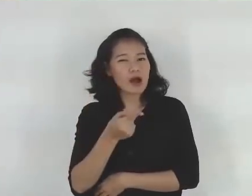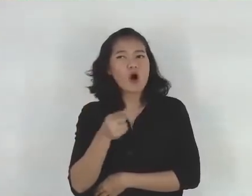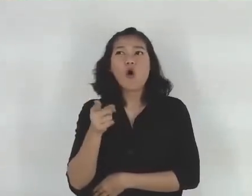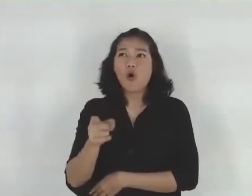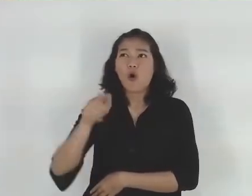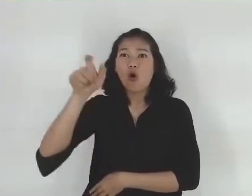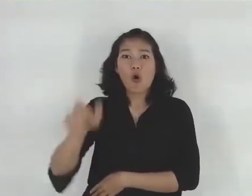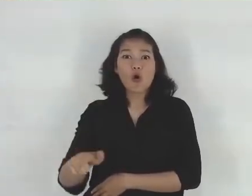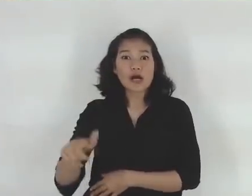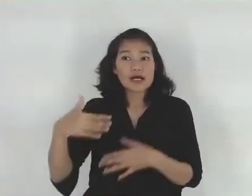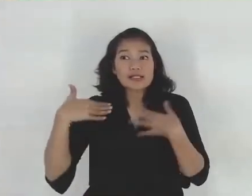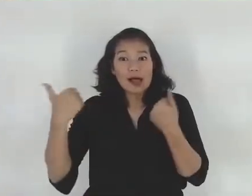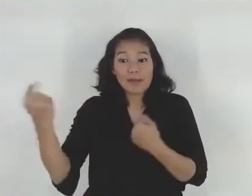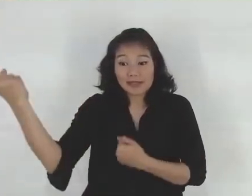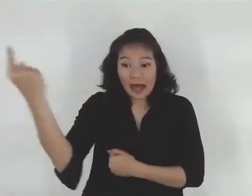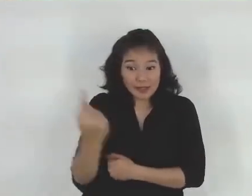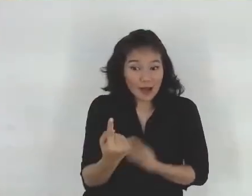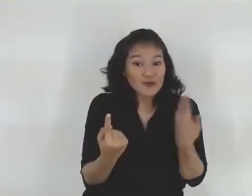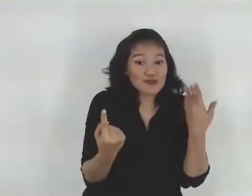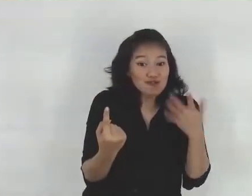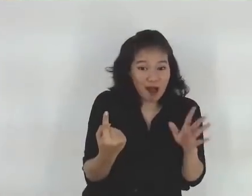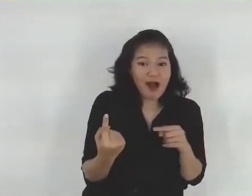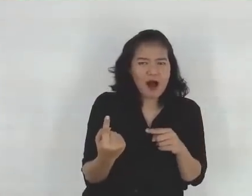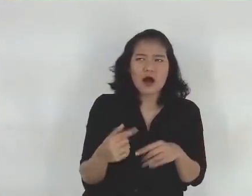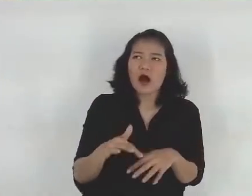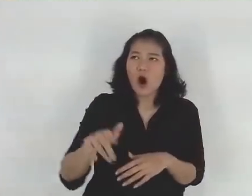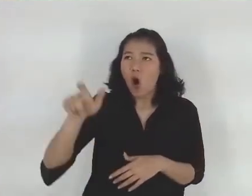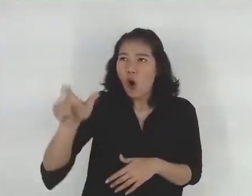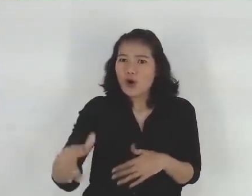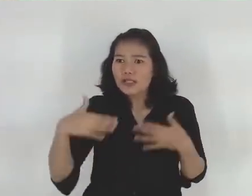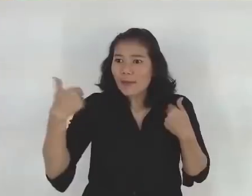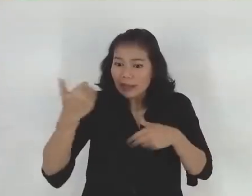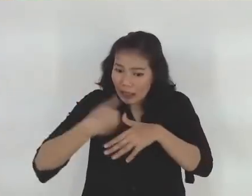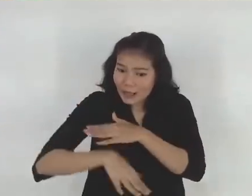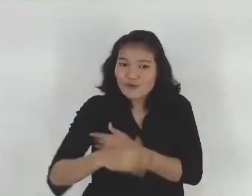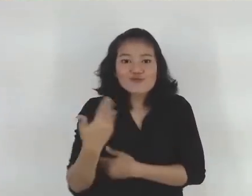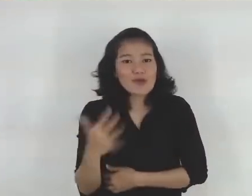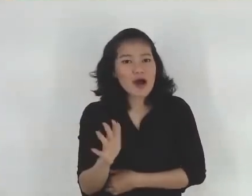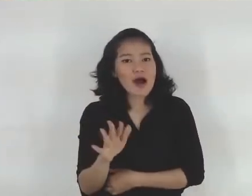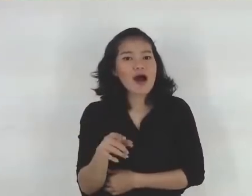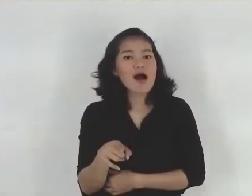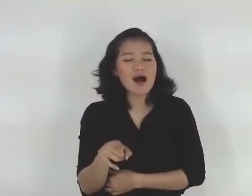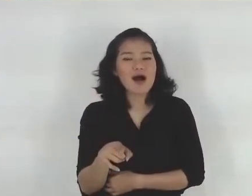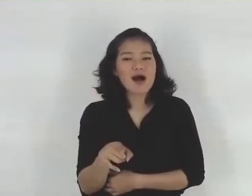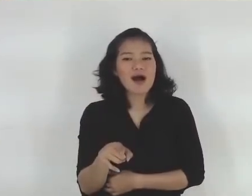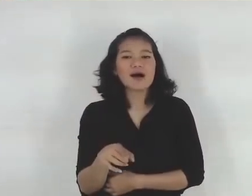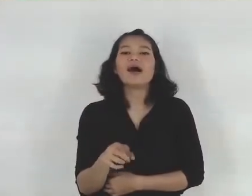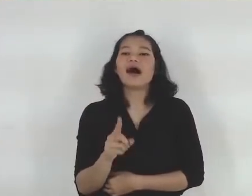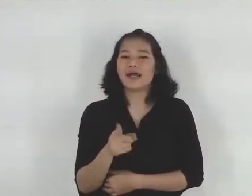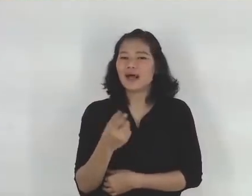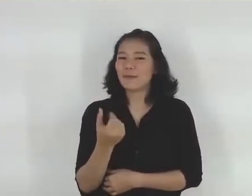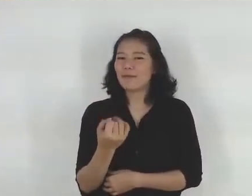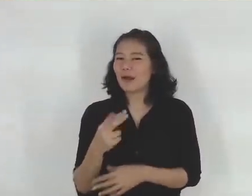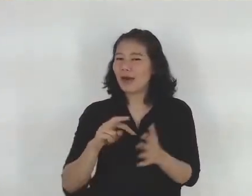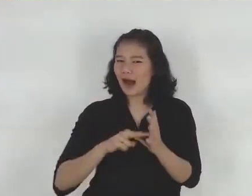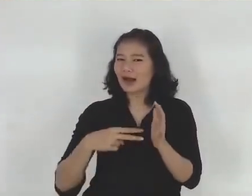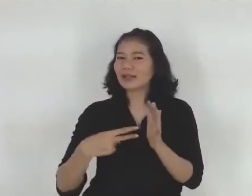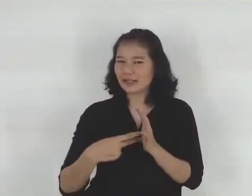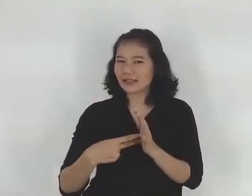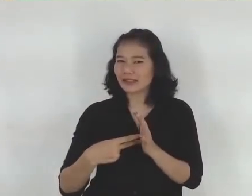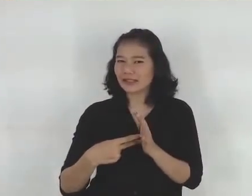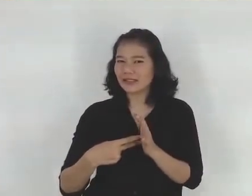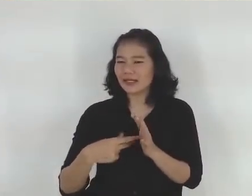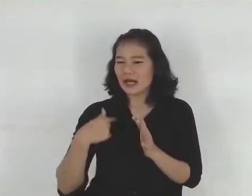penyelamatnya sudah datang menyelamatkanya sudah lahir ada beberapa makna yang